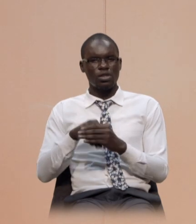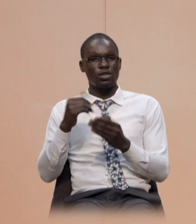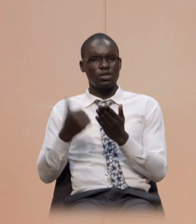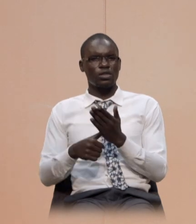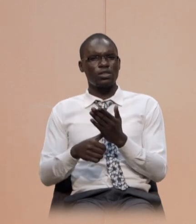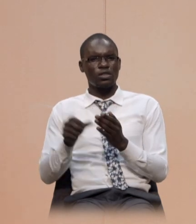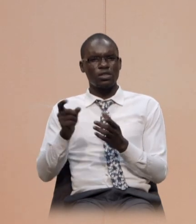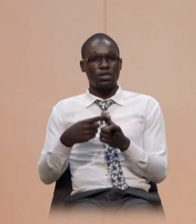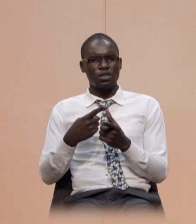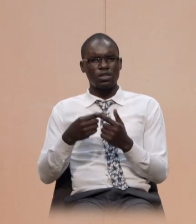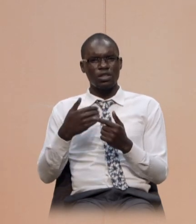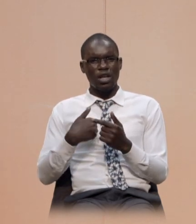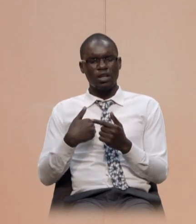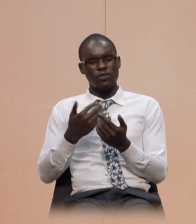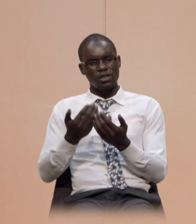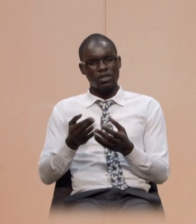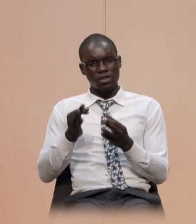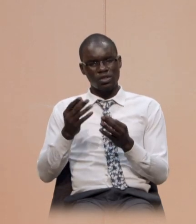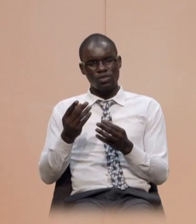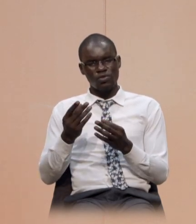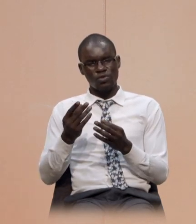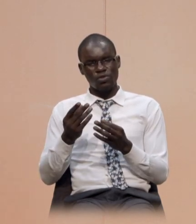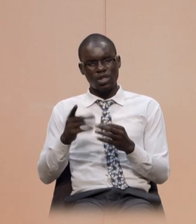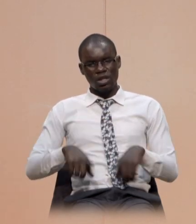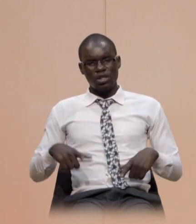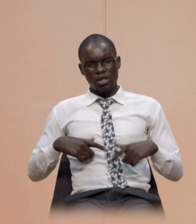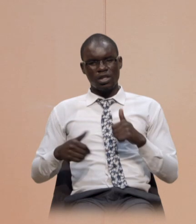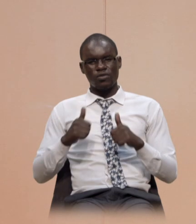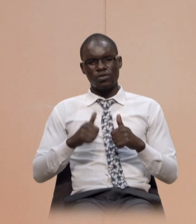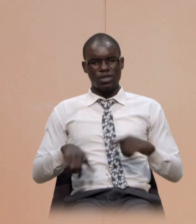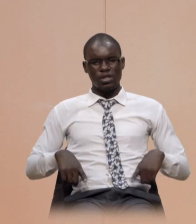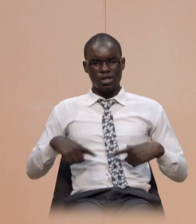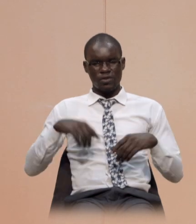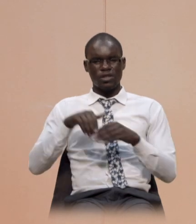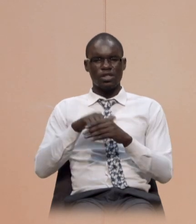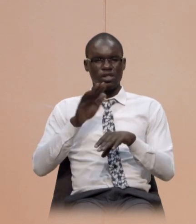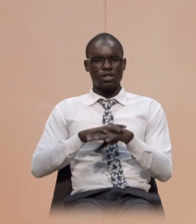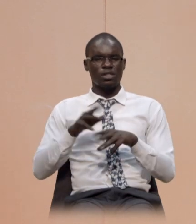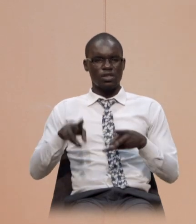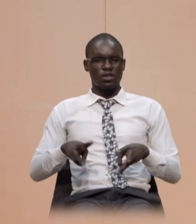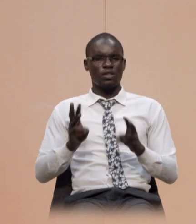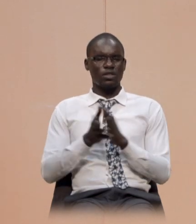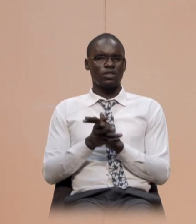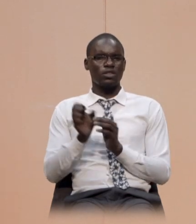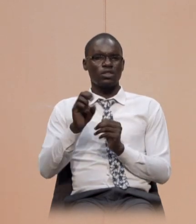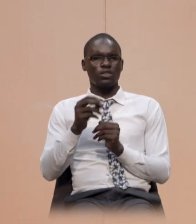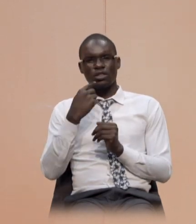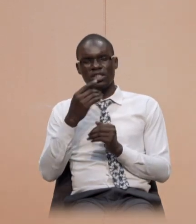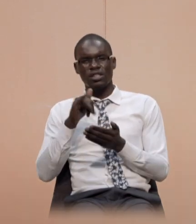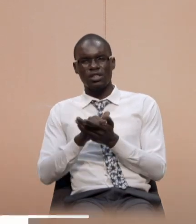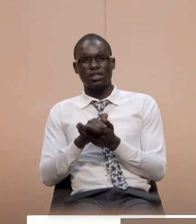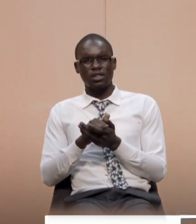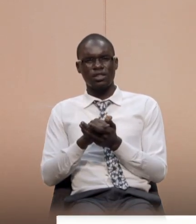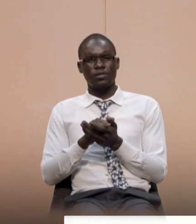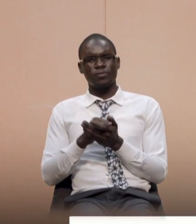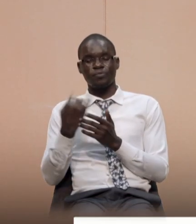hivyo wanahitaji maisha watakavyoishi kwa njia mzuri. Na hivyo ndio tunasema ya kwamba